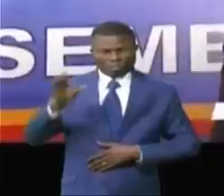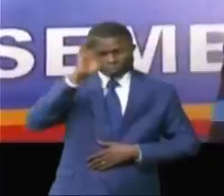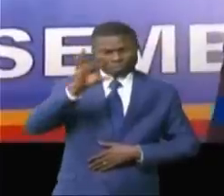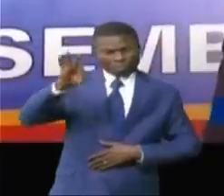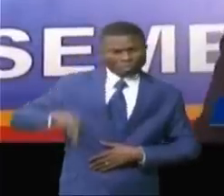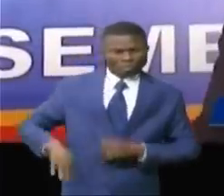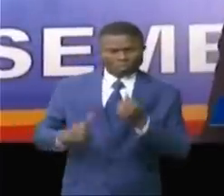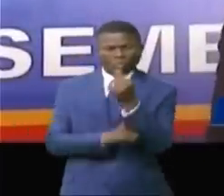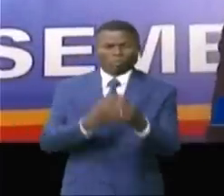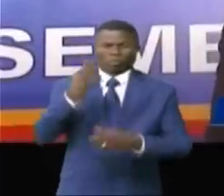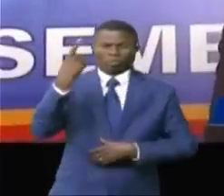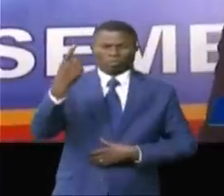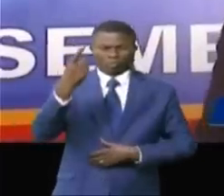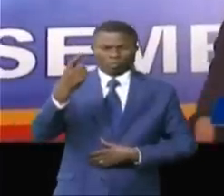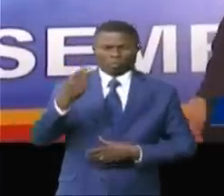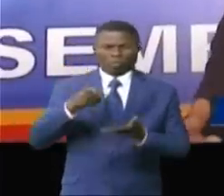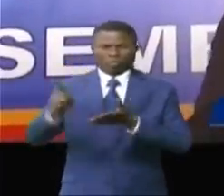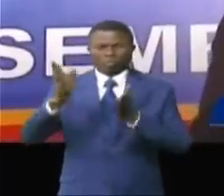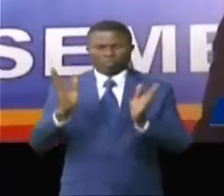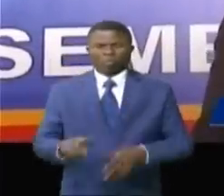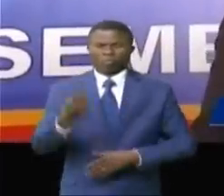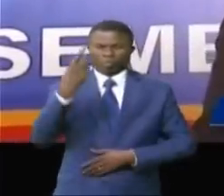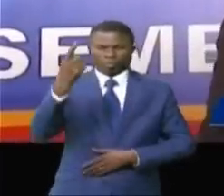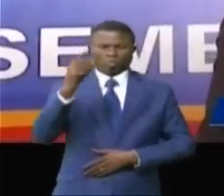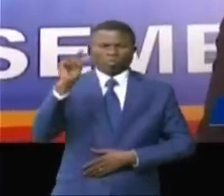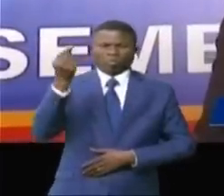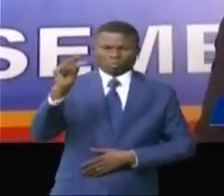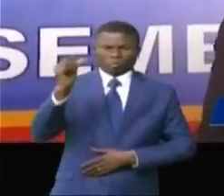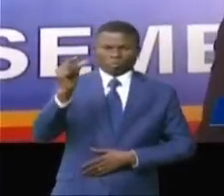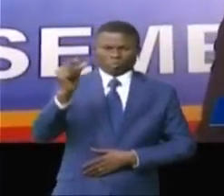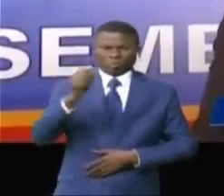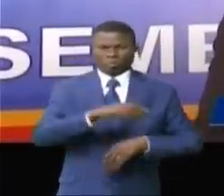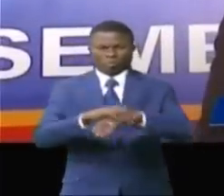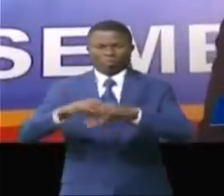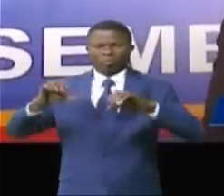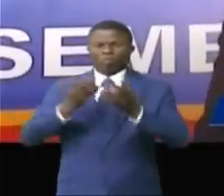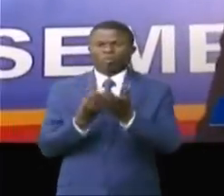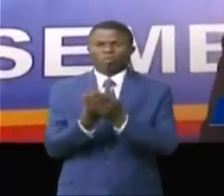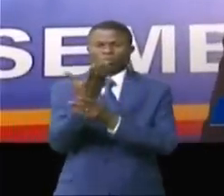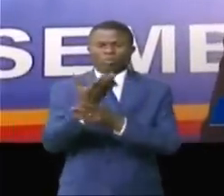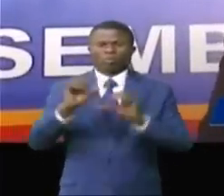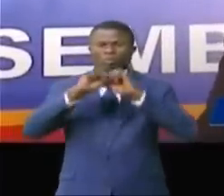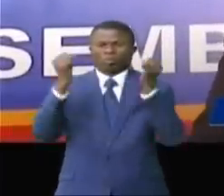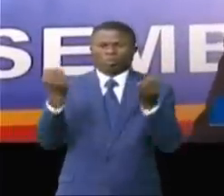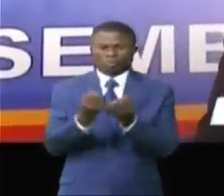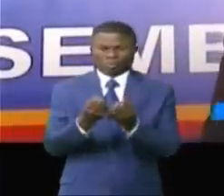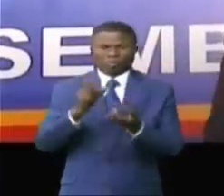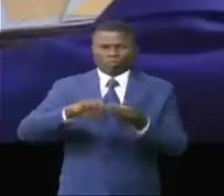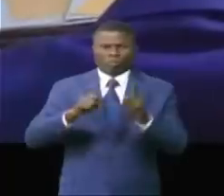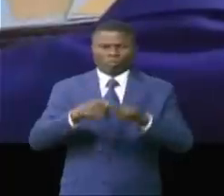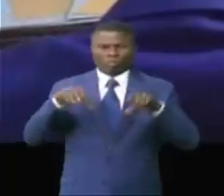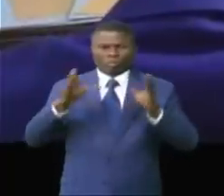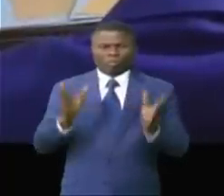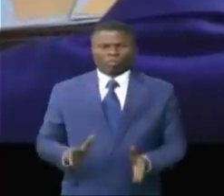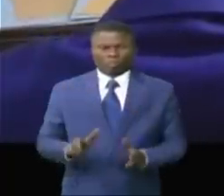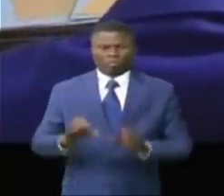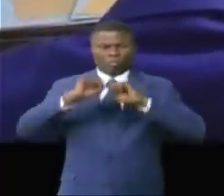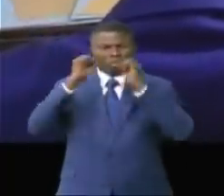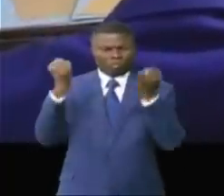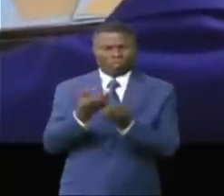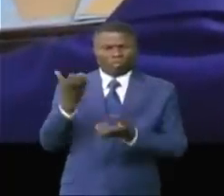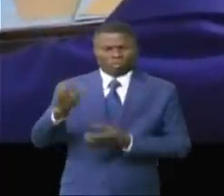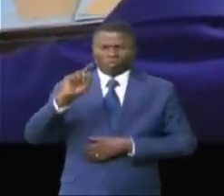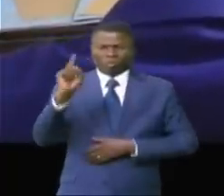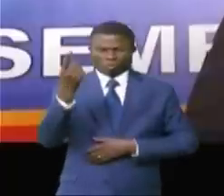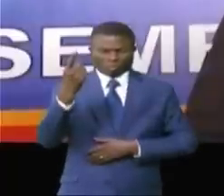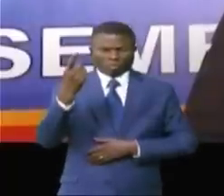seul individu, d'un seul acheteur, des diamants produits par la société Ennui Congo d'investissement minier. Cette société est la